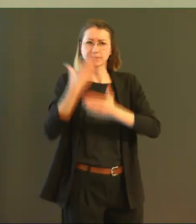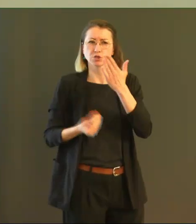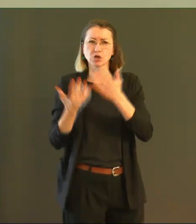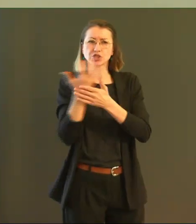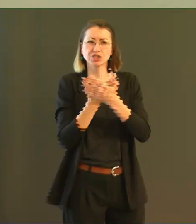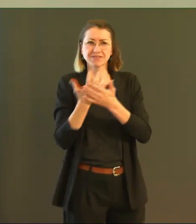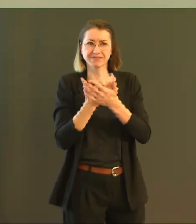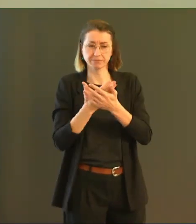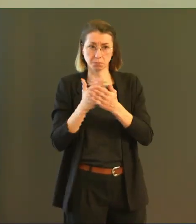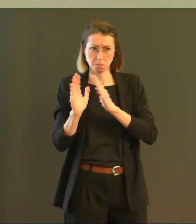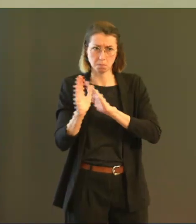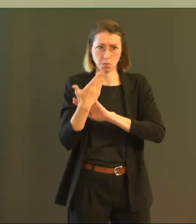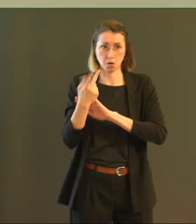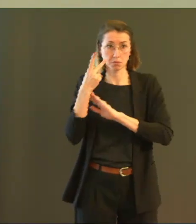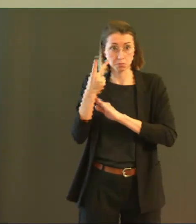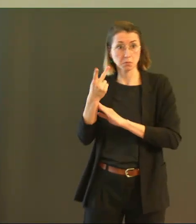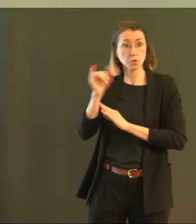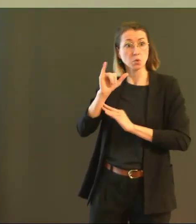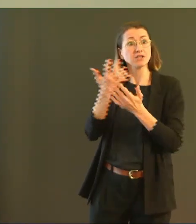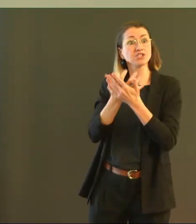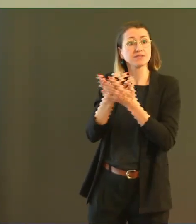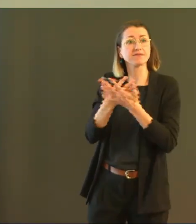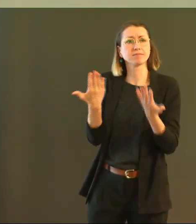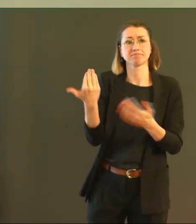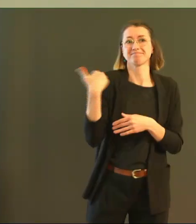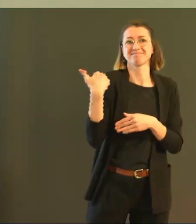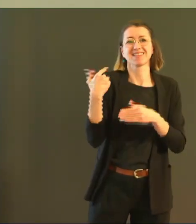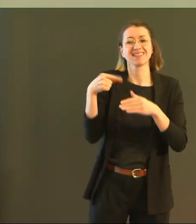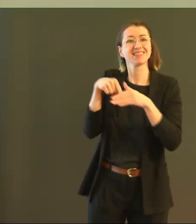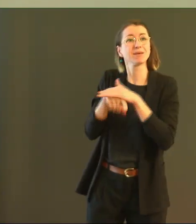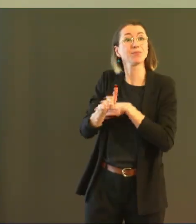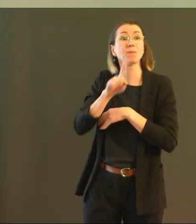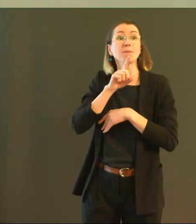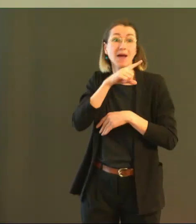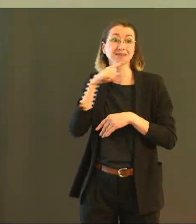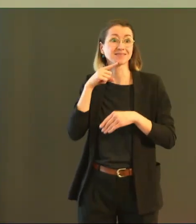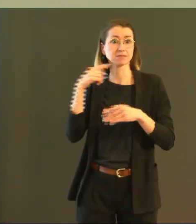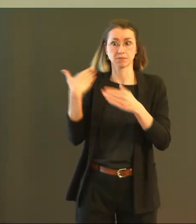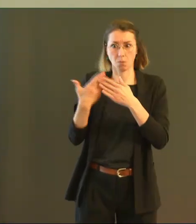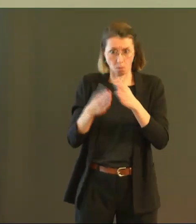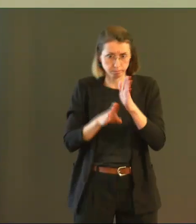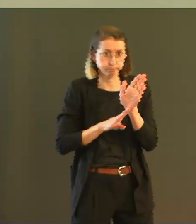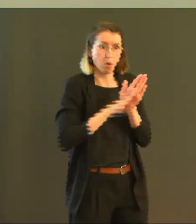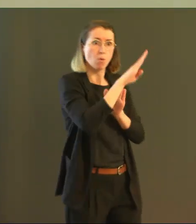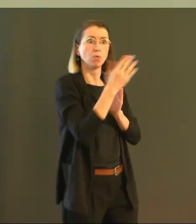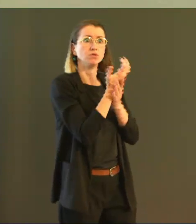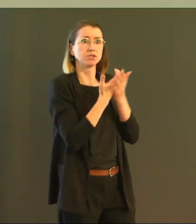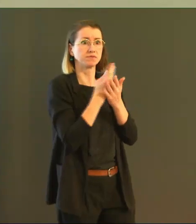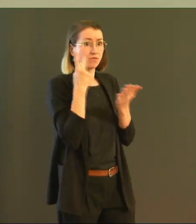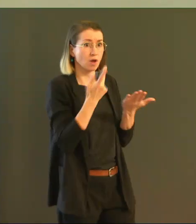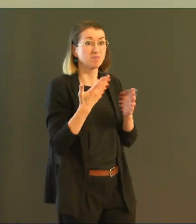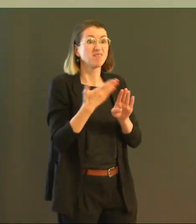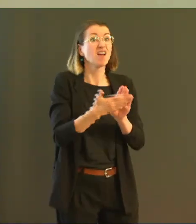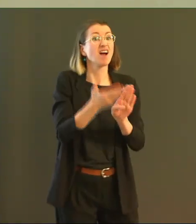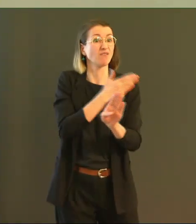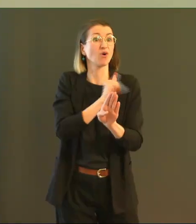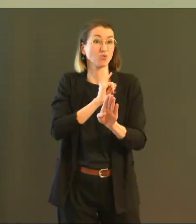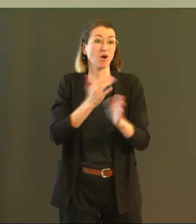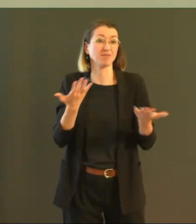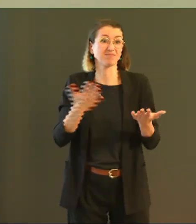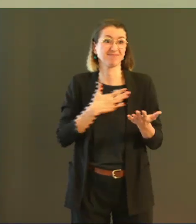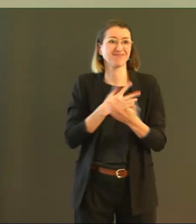rapide et brutale au début du mois de mars ceux ci succède donc à la semaine de congés de carnaval et on sait que cette